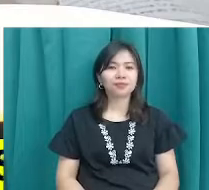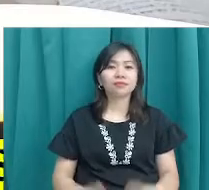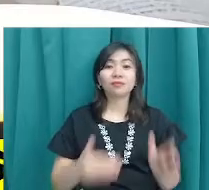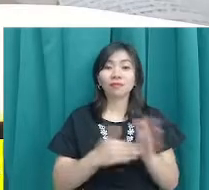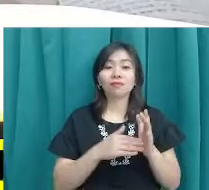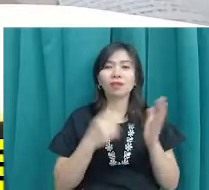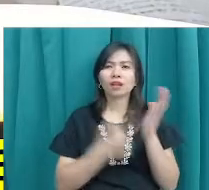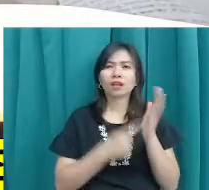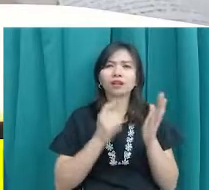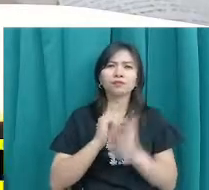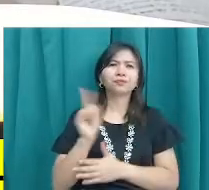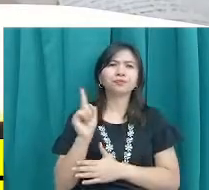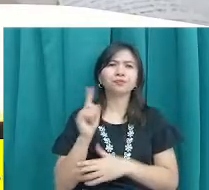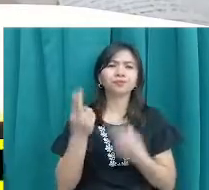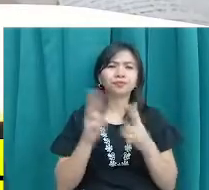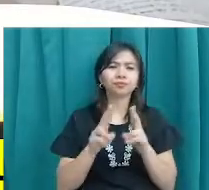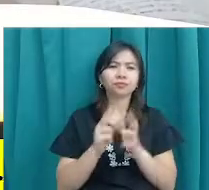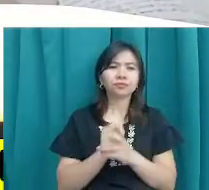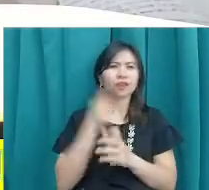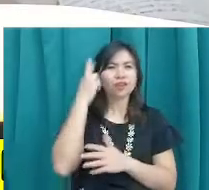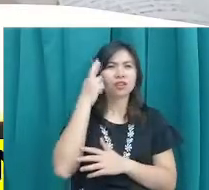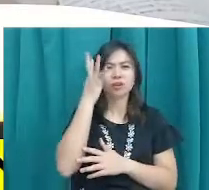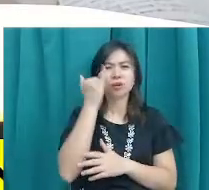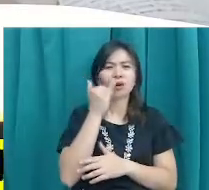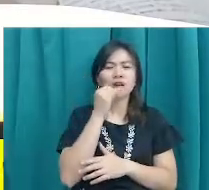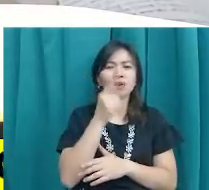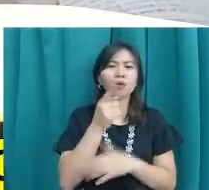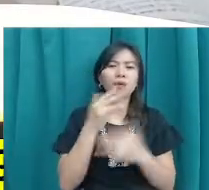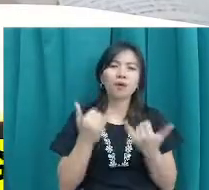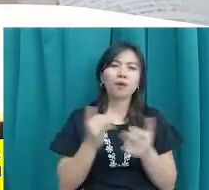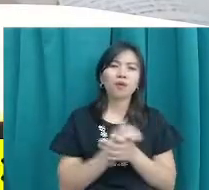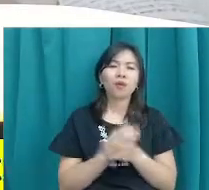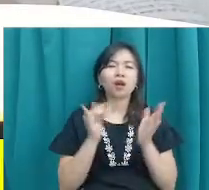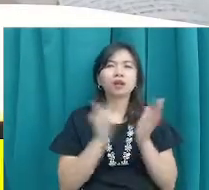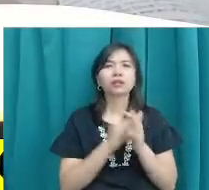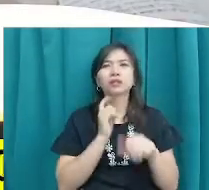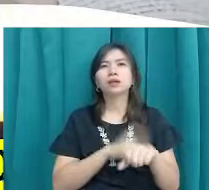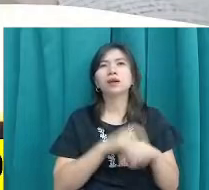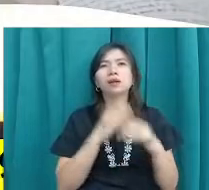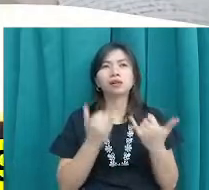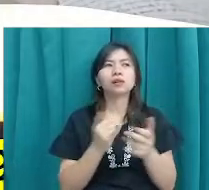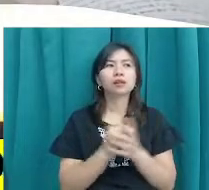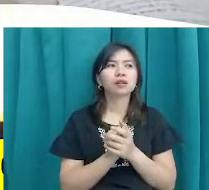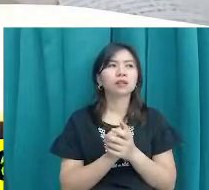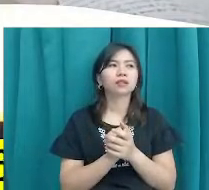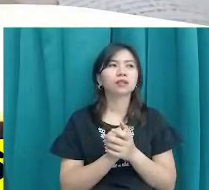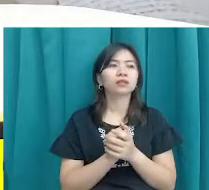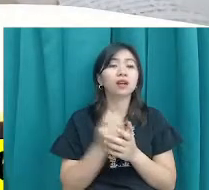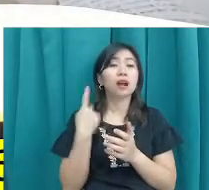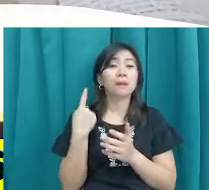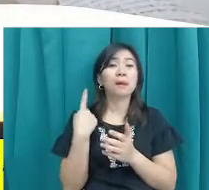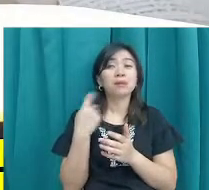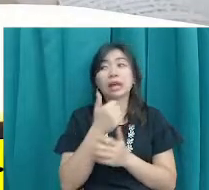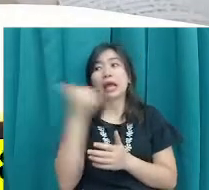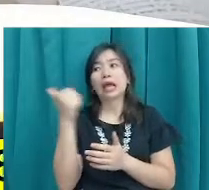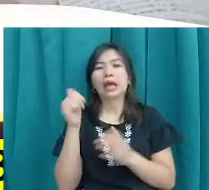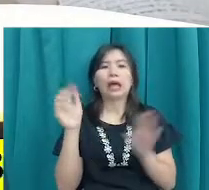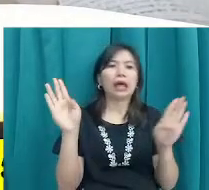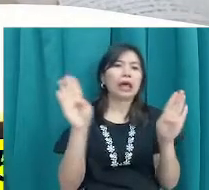nangyayari. Kaya sa pumunta doon, yung nag-address na close sa Panginoon Hesus Kristo, may iba pa palang ka-close.